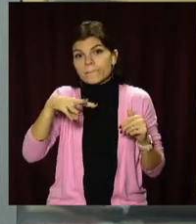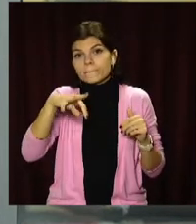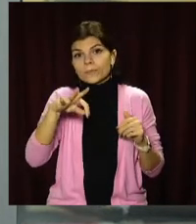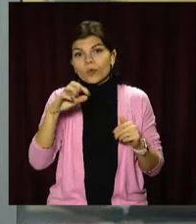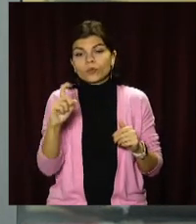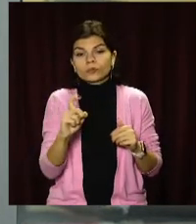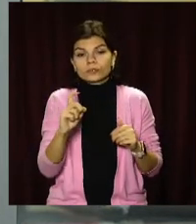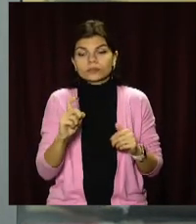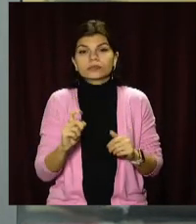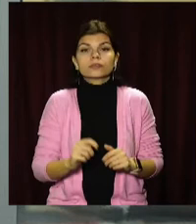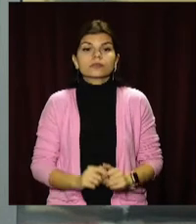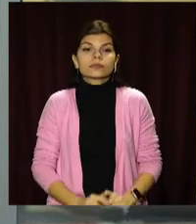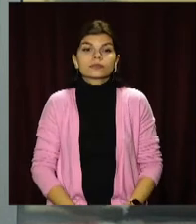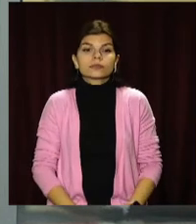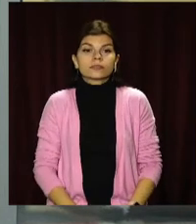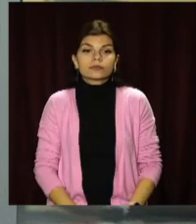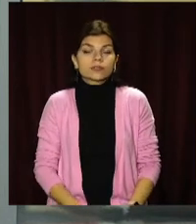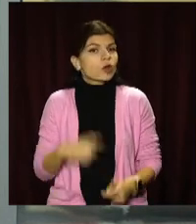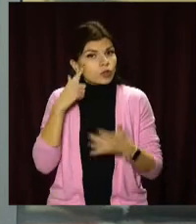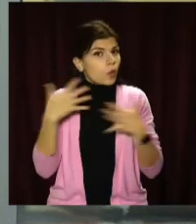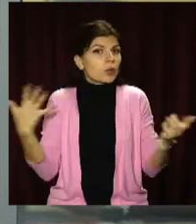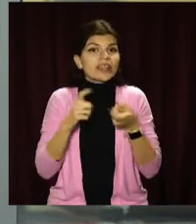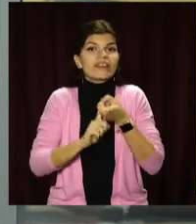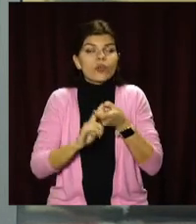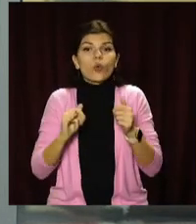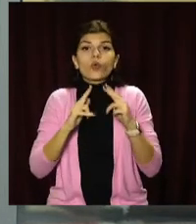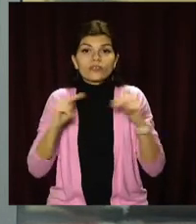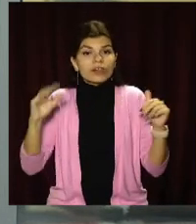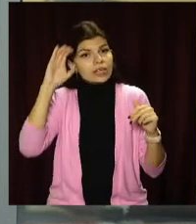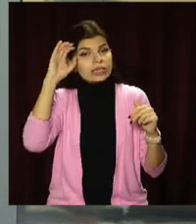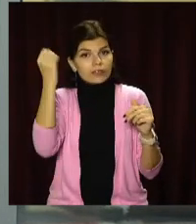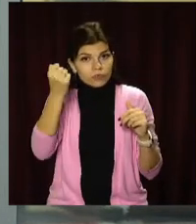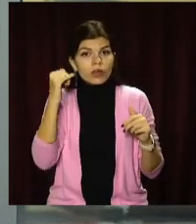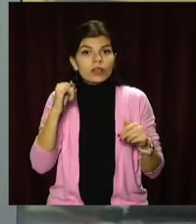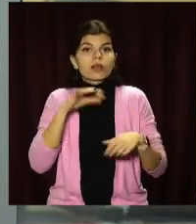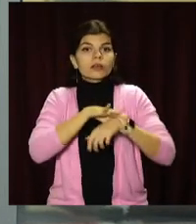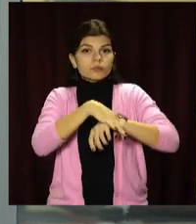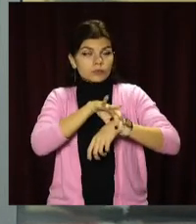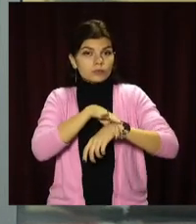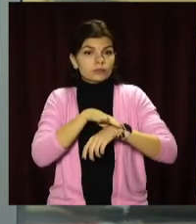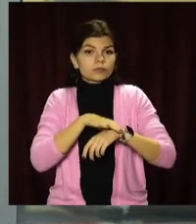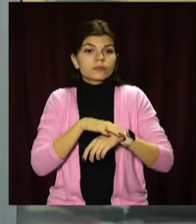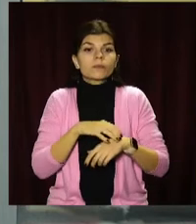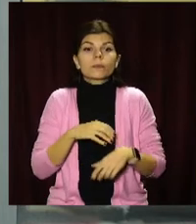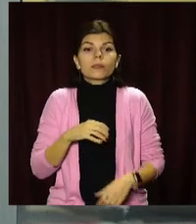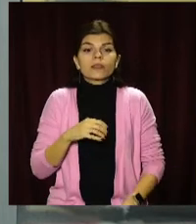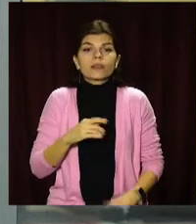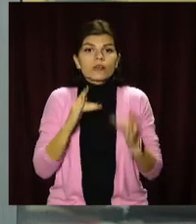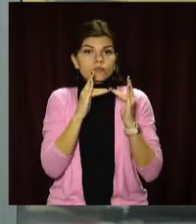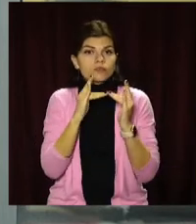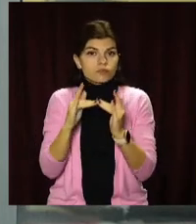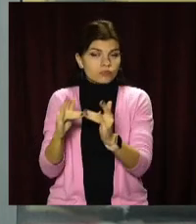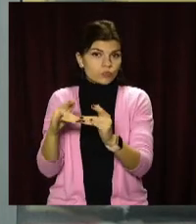обласному департаменті охорони здоров'я. Найбільше інфікованих у Дніпрі, Кривому Розі та Павлограді. Завантаженість ліжок